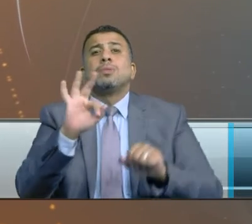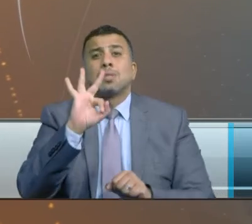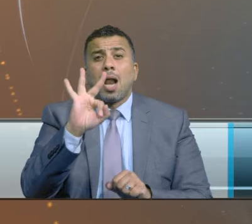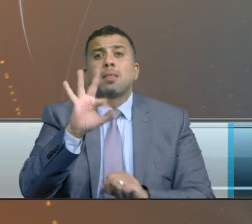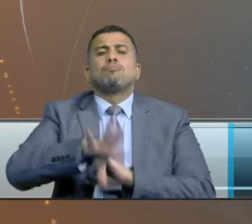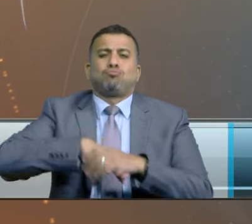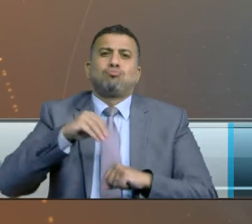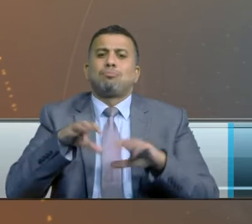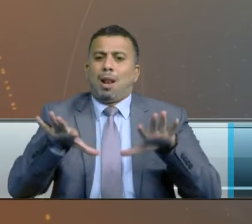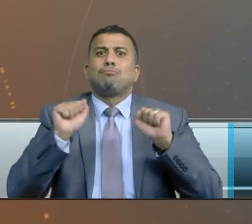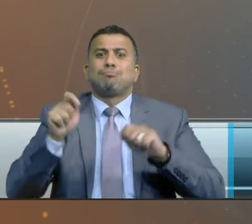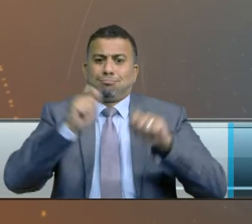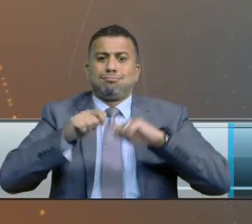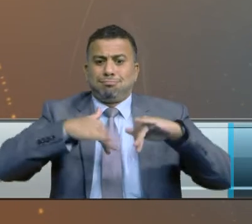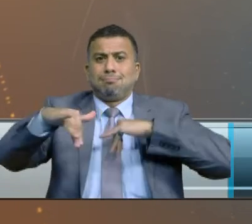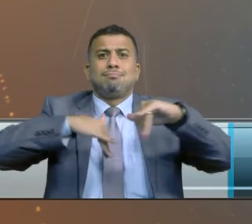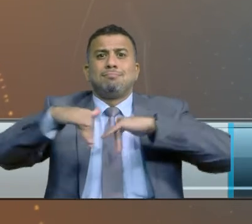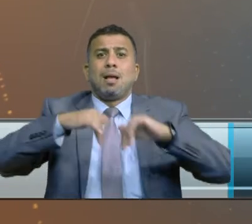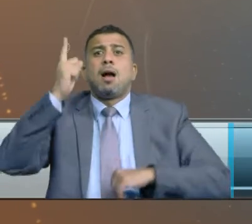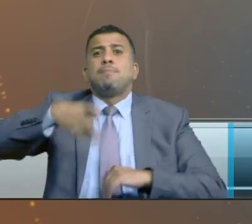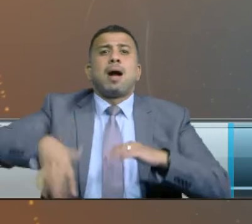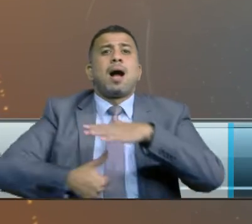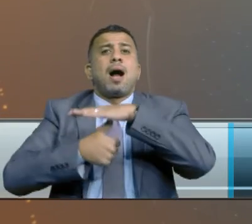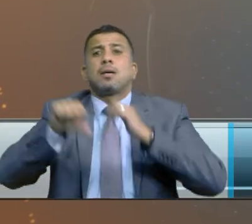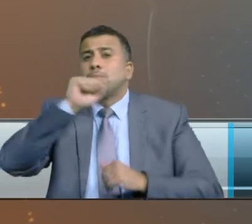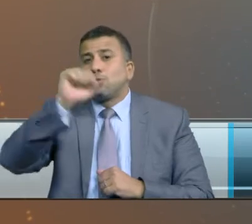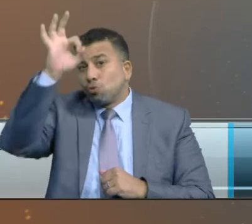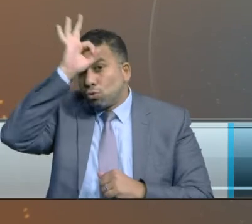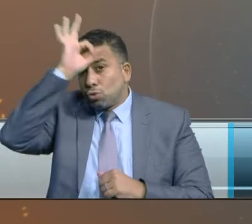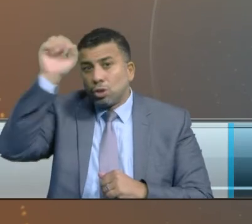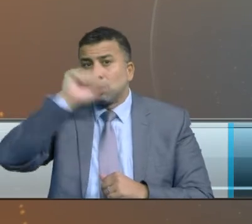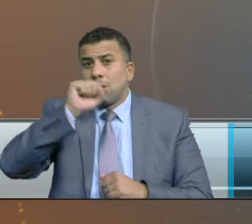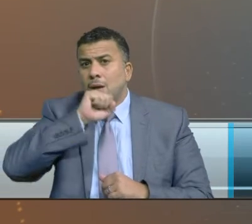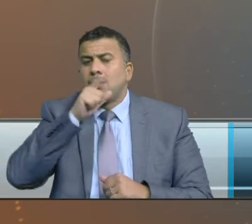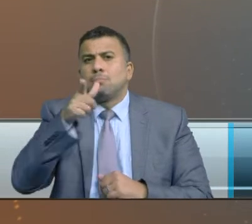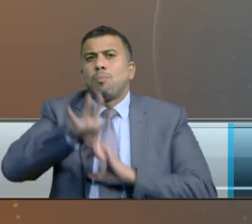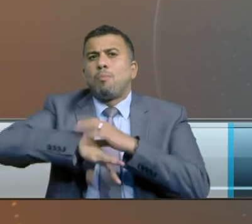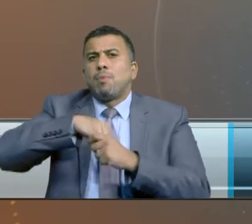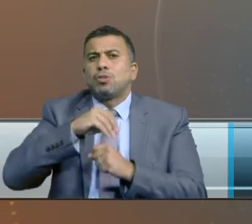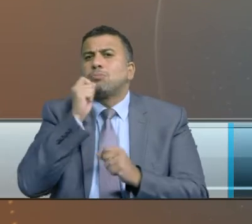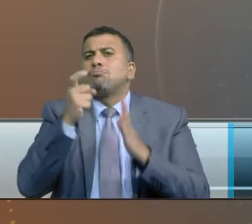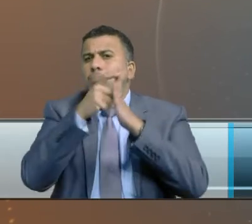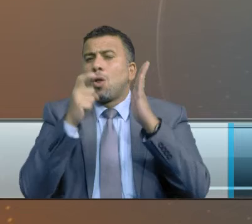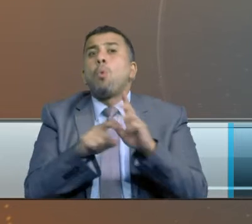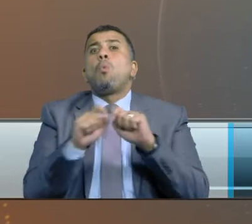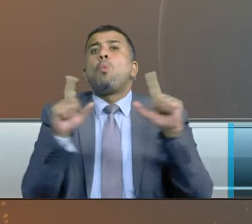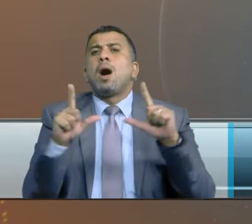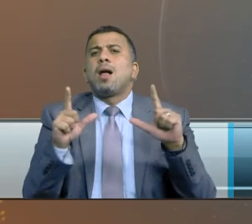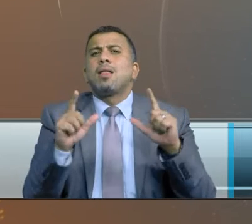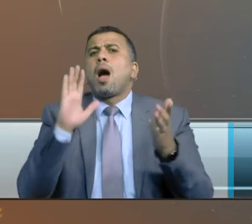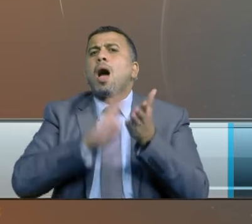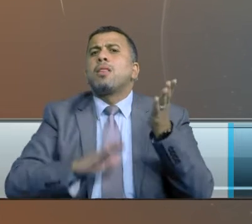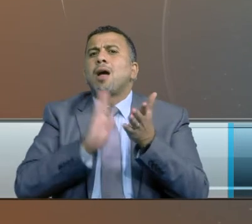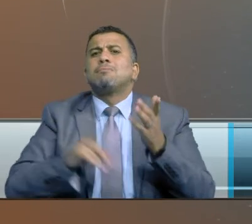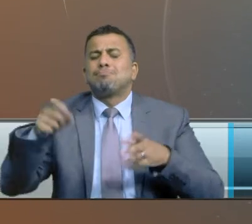بالمشروع ووجهها صاحب السموحه حكم الشارقه القياده العامه لشرطه الشارقه باعداد مشروع بمنهجيه